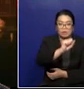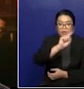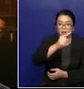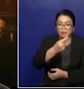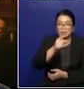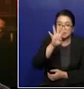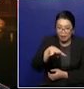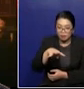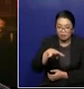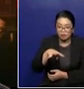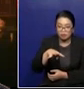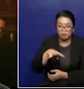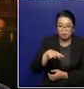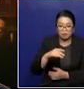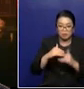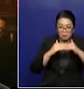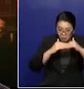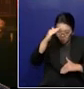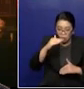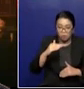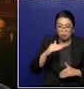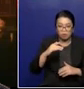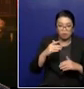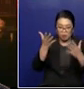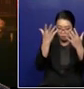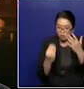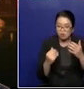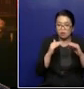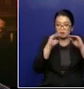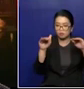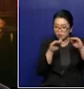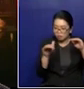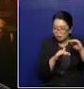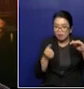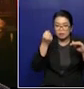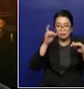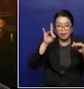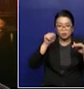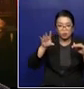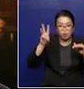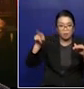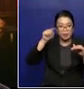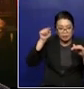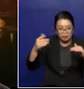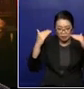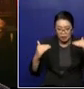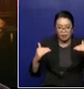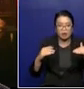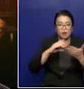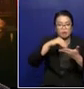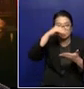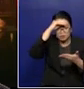614,000 ฮะท่านว่ามันสูงกว่าหรือเปล่าฮะเดี๋ยวไปดูนะฮะเข้าไป 18.6% งบกระทรวงศึกษานะฮะ